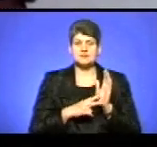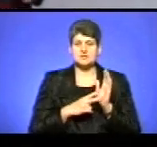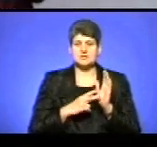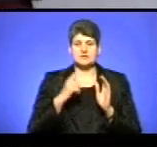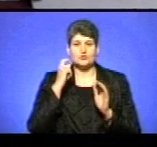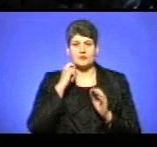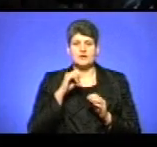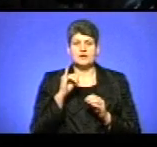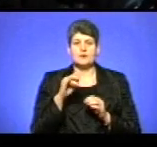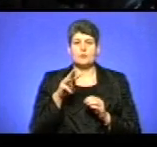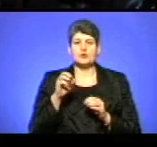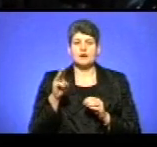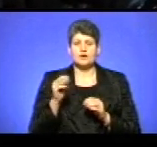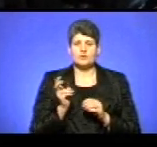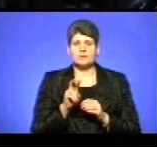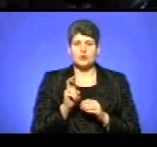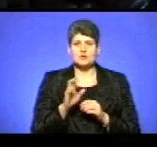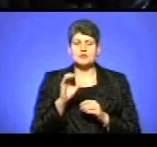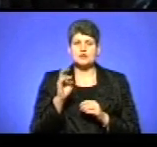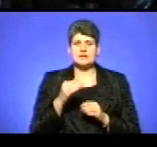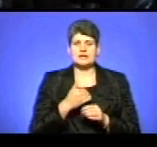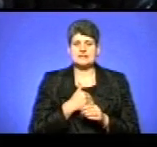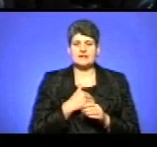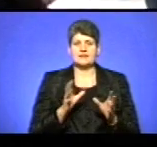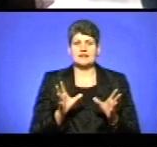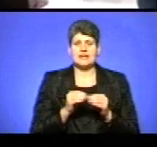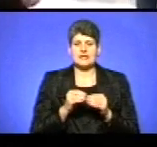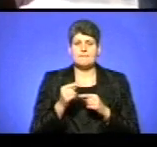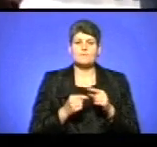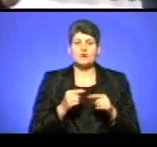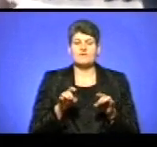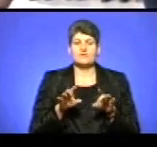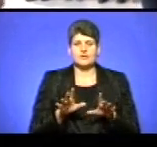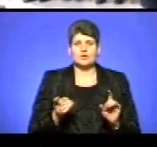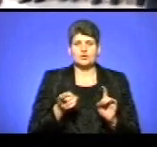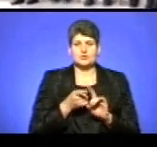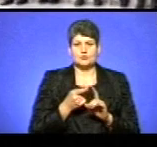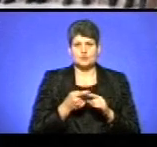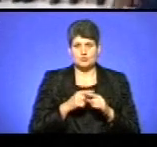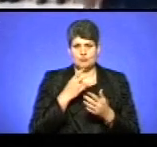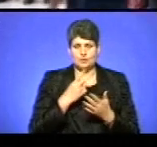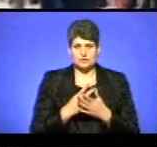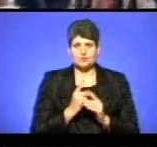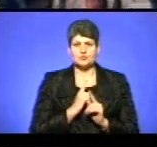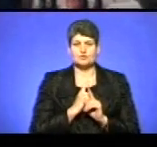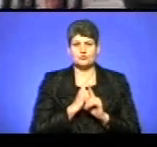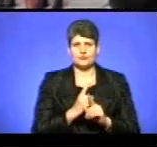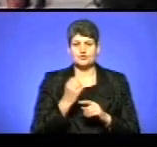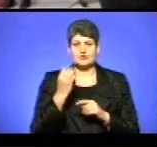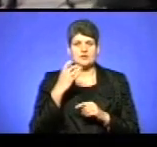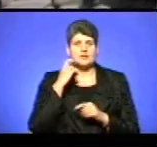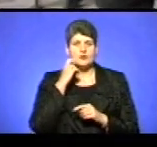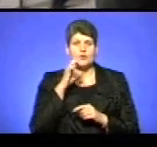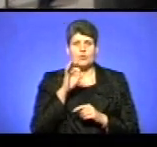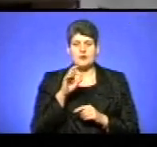тернополян Ігор Маткалюк більше року відвідує соціальну ініціативу «Єднання поклінь». Вирішив долучитись до показу. Супроводжує 14-річну